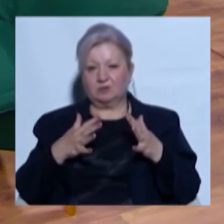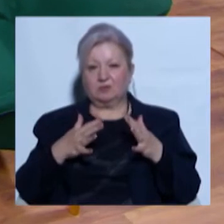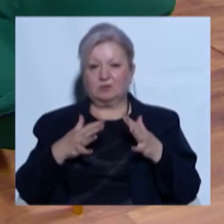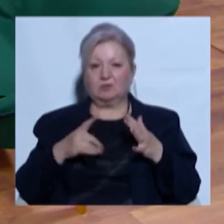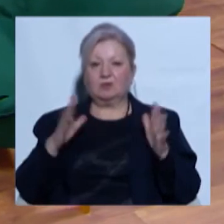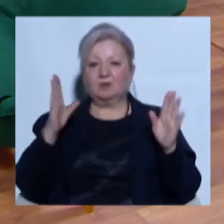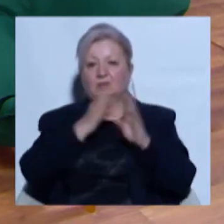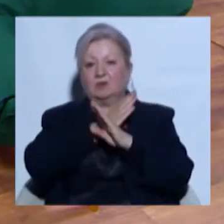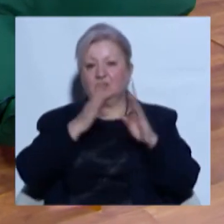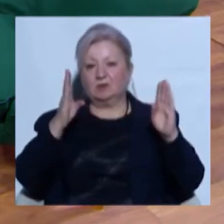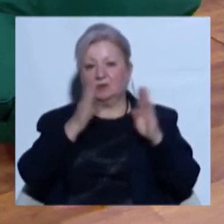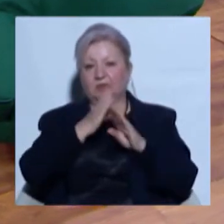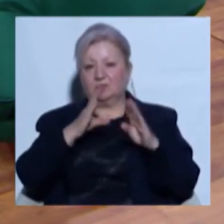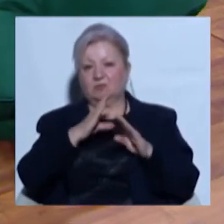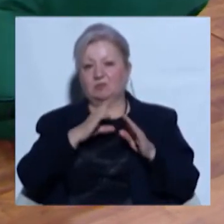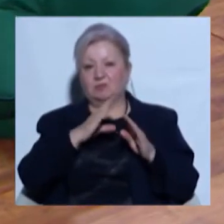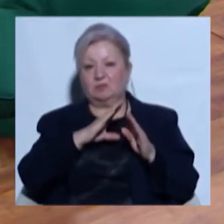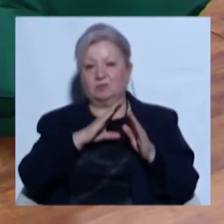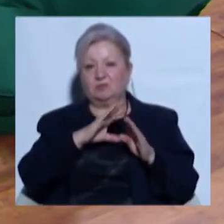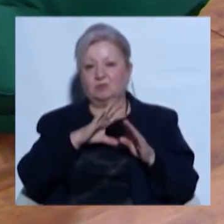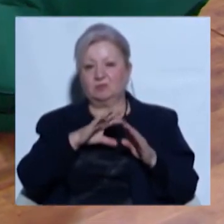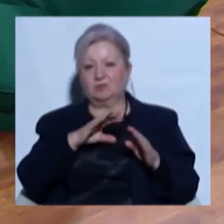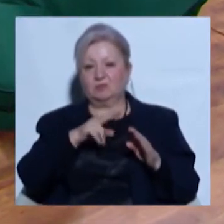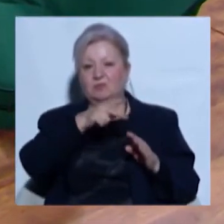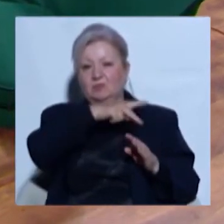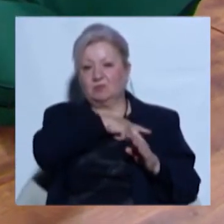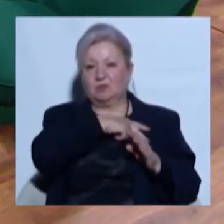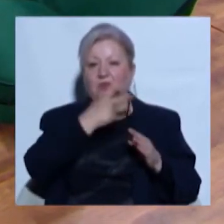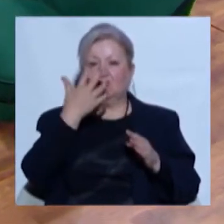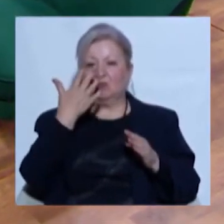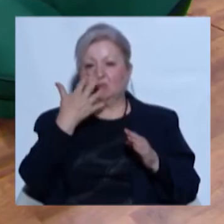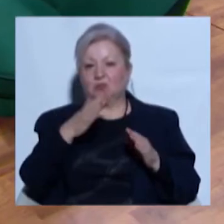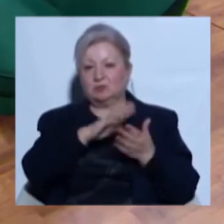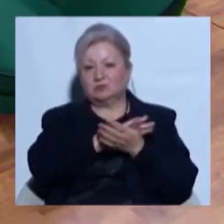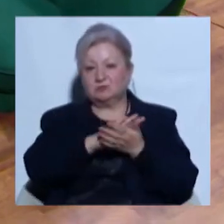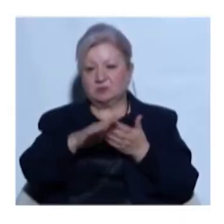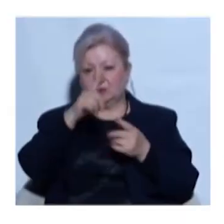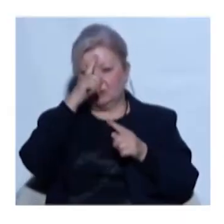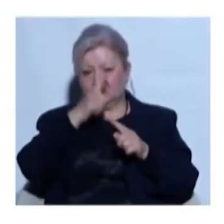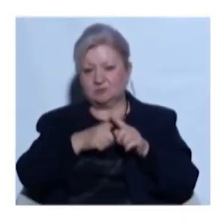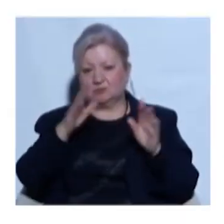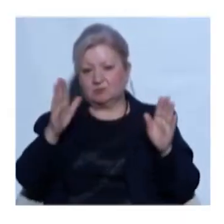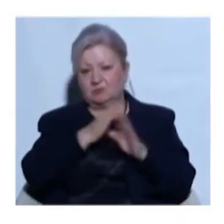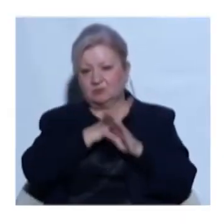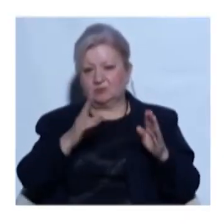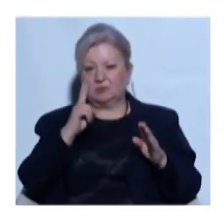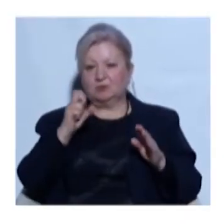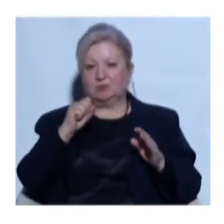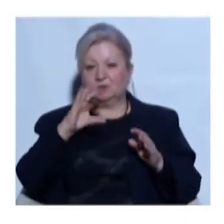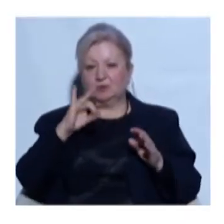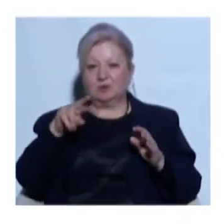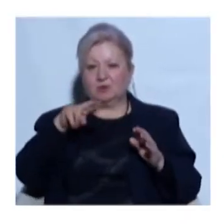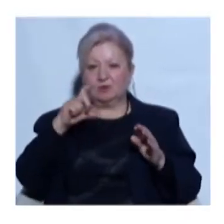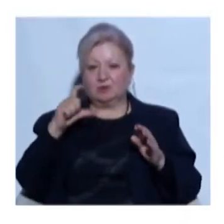Galobelta ordenis raindebat zodebulni, khuti tsminda zma Galubelik Arbelaşvili.